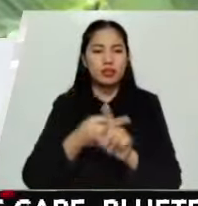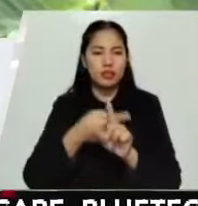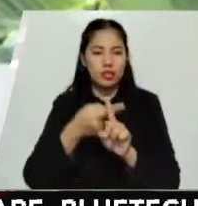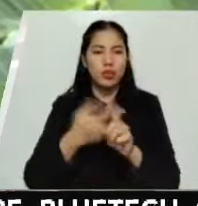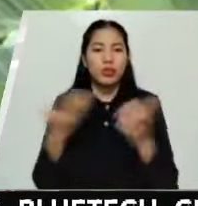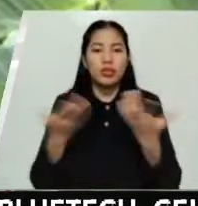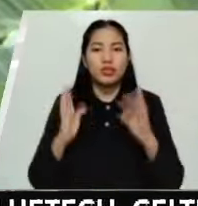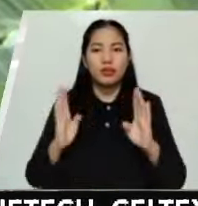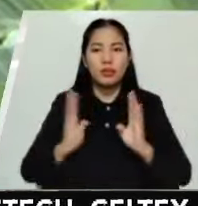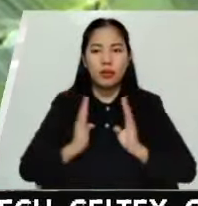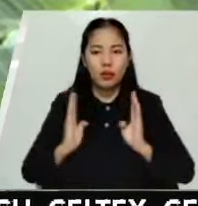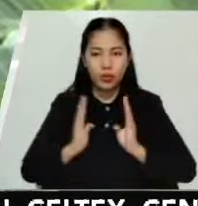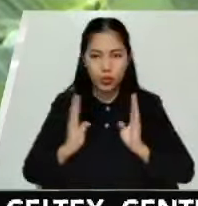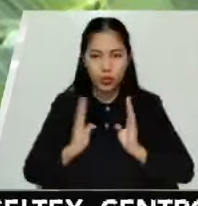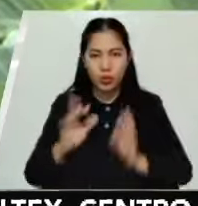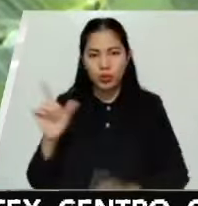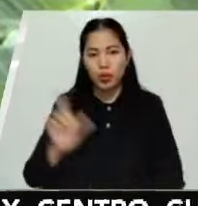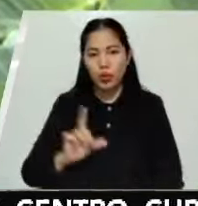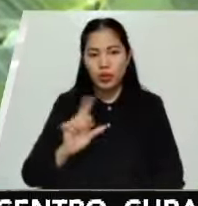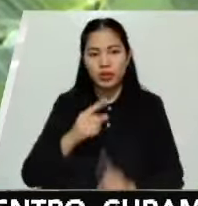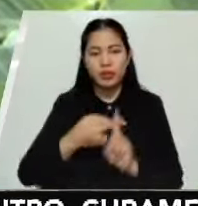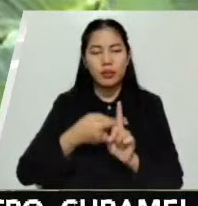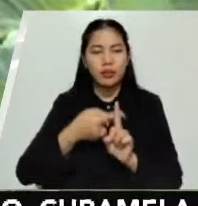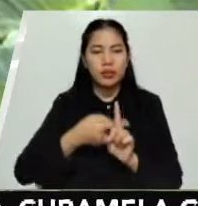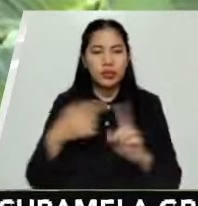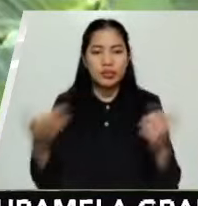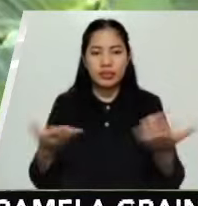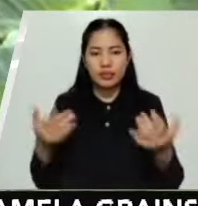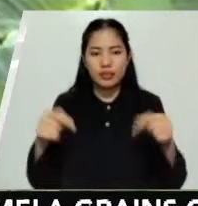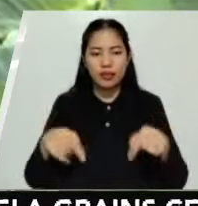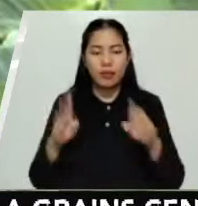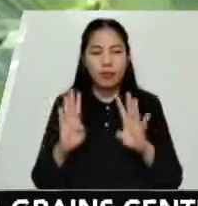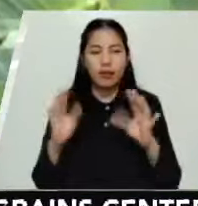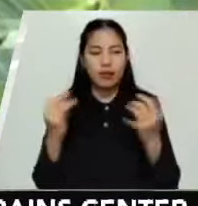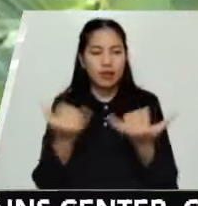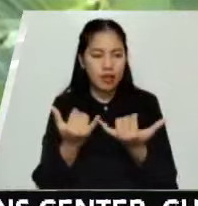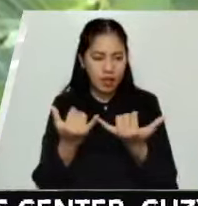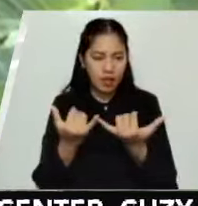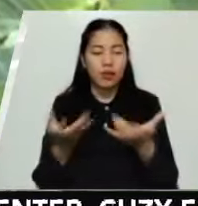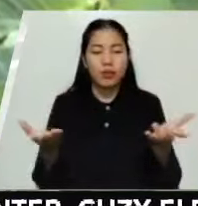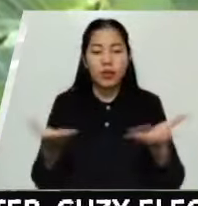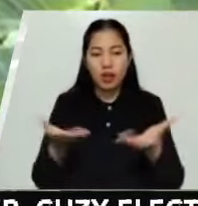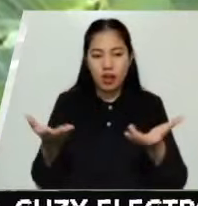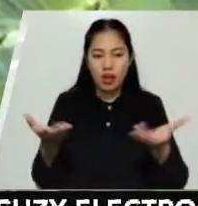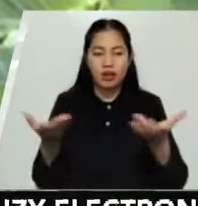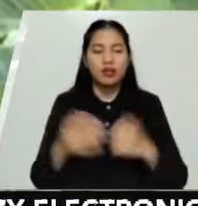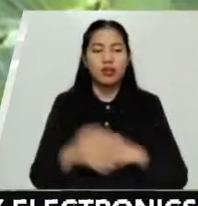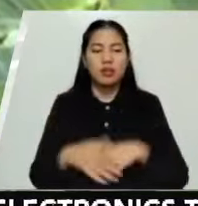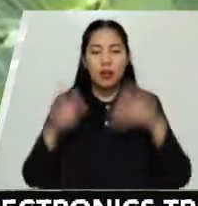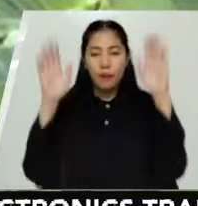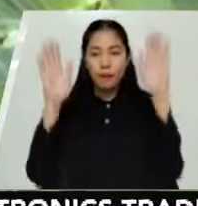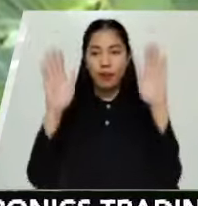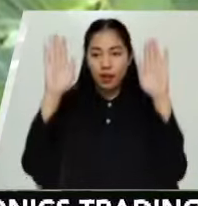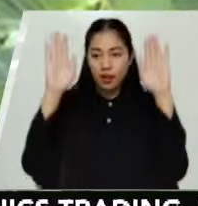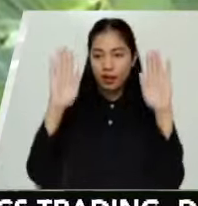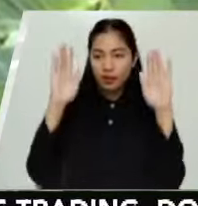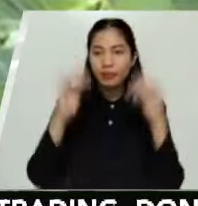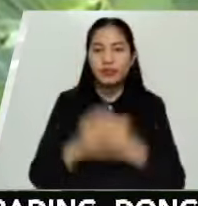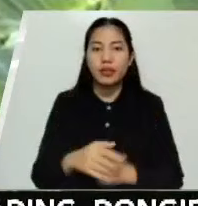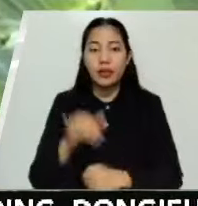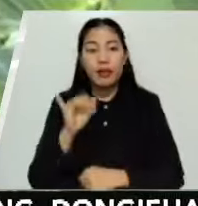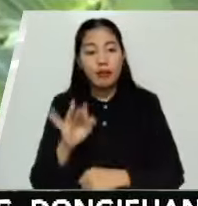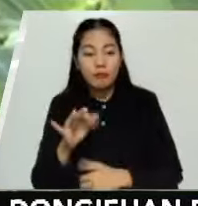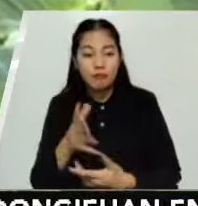mababa ang temperaturang naitala Dito naman sa barangay paway sa benget kung pabor sa mga turistang umakyat dito sa lalawigan ng